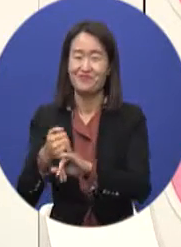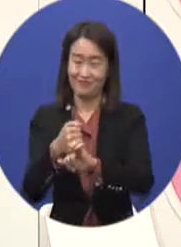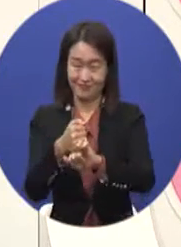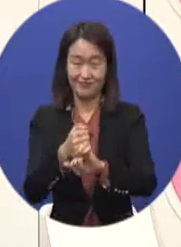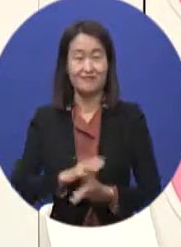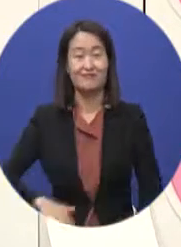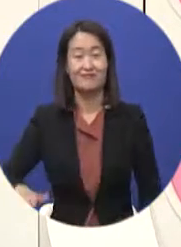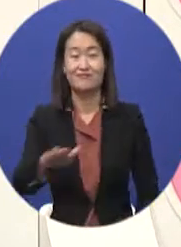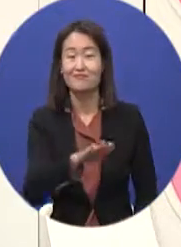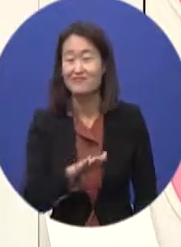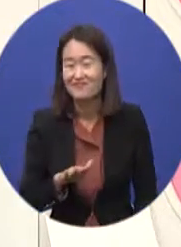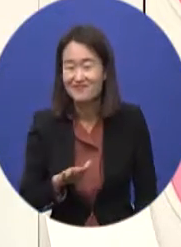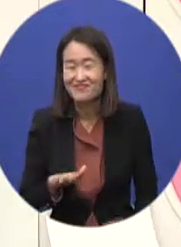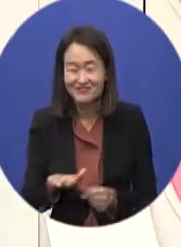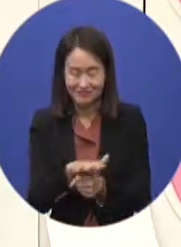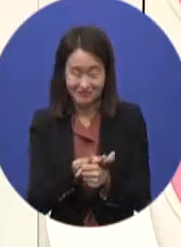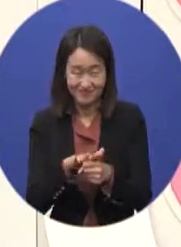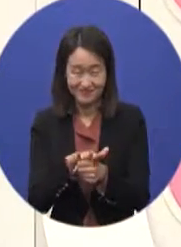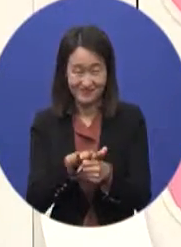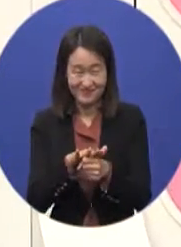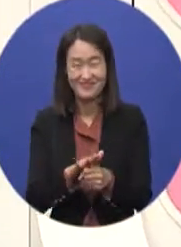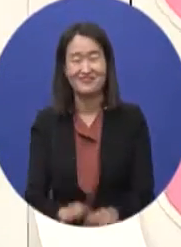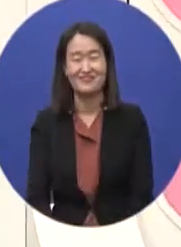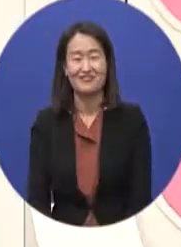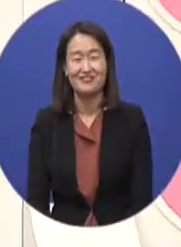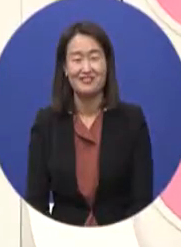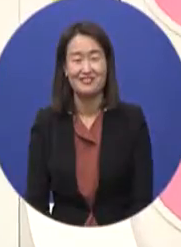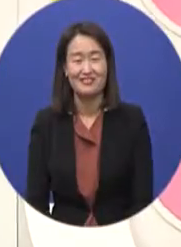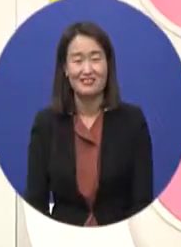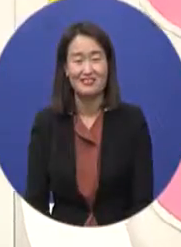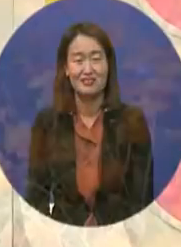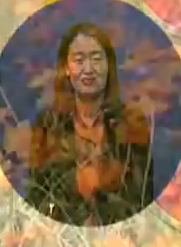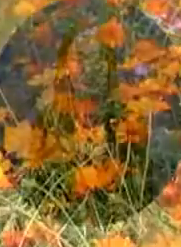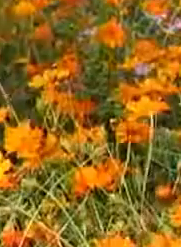전달하겠습니다. 여러분들 사랑합니다.